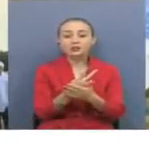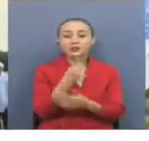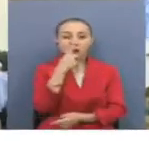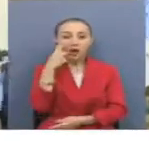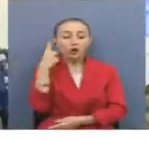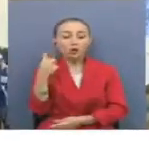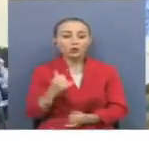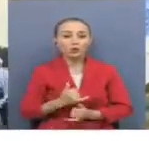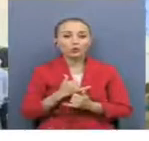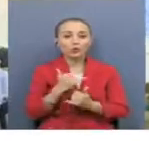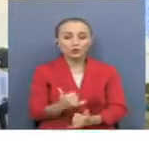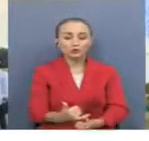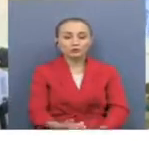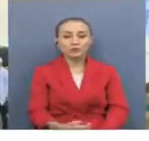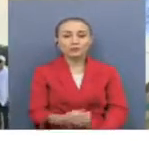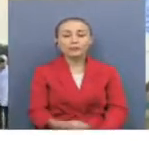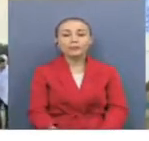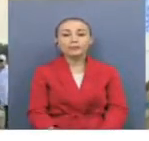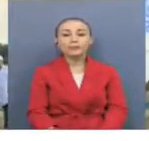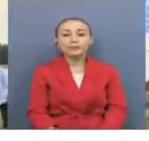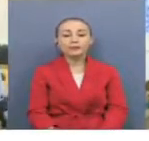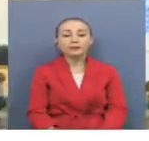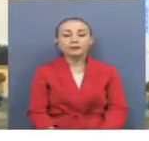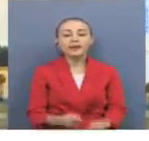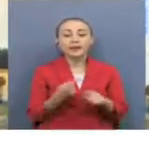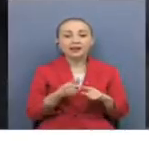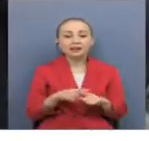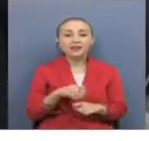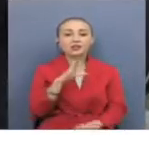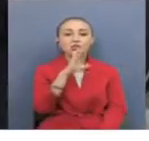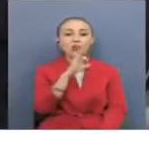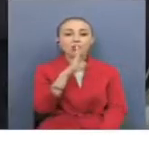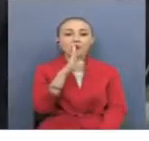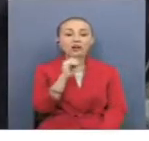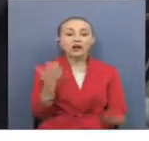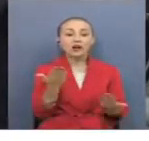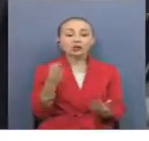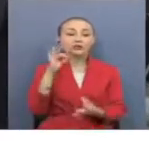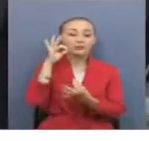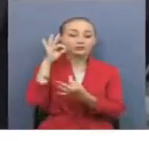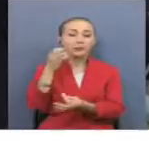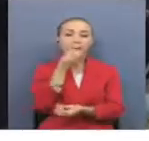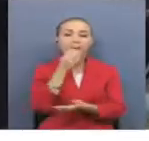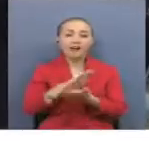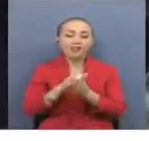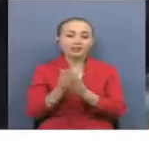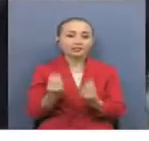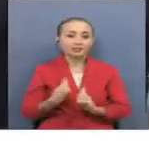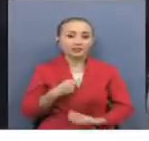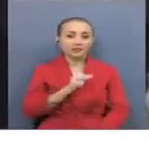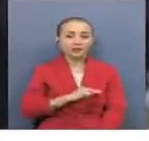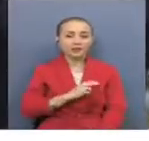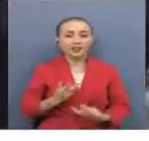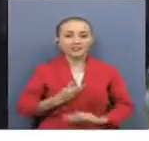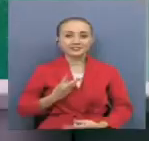еңбегіне көрсетілген мәуелі жемісті айшықтап тұрғандай. Ерболат Серікбай, Мадина Смағұлова, Василий Вережников, Жамбыл Балтаев, Көкшақпарат.